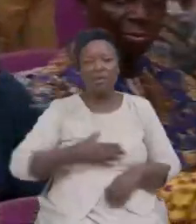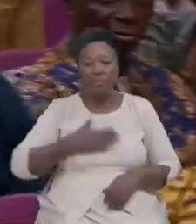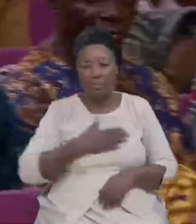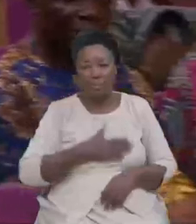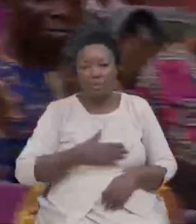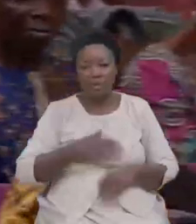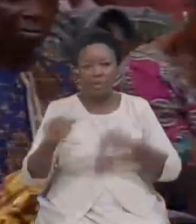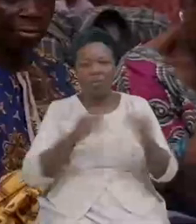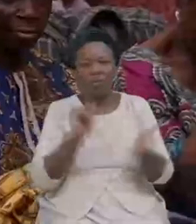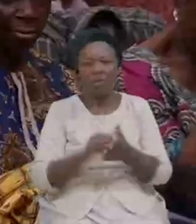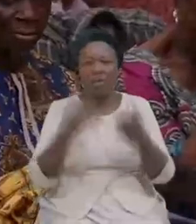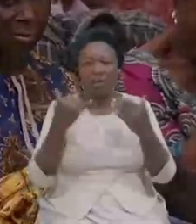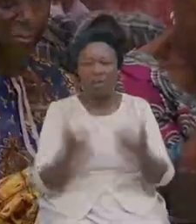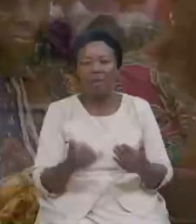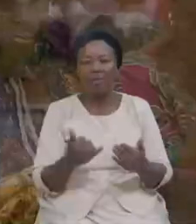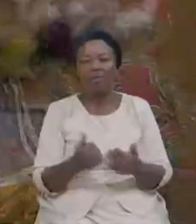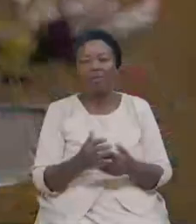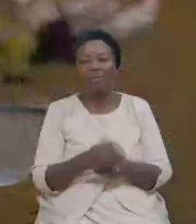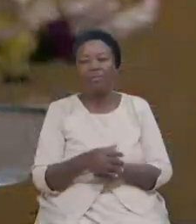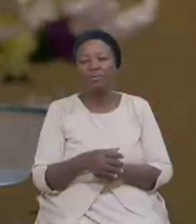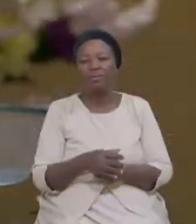Faites-le maintenant.